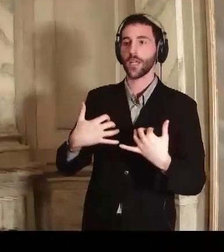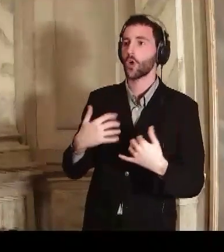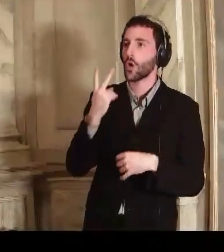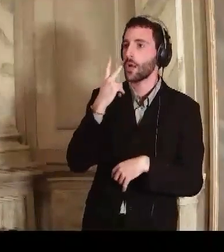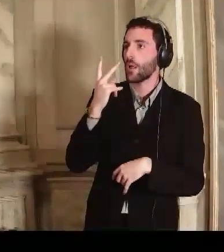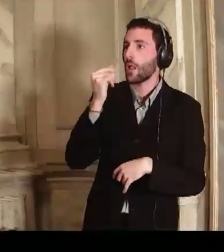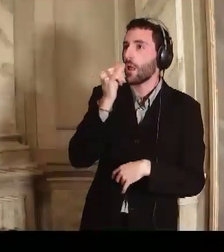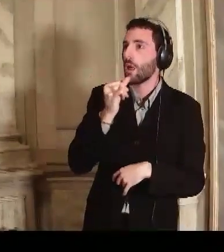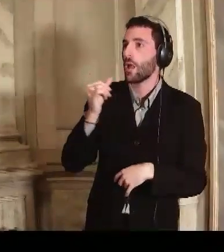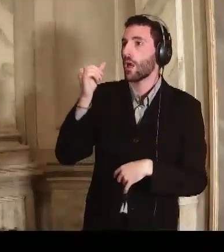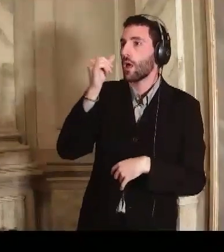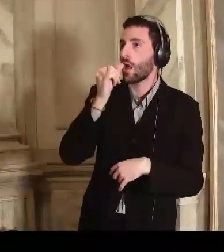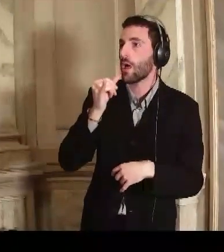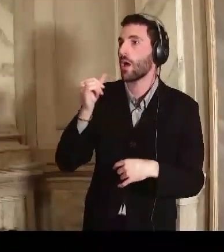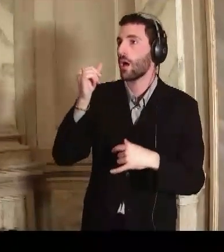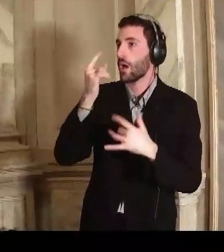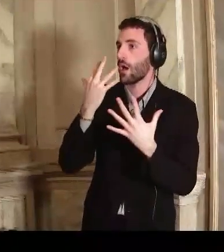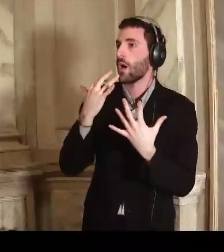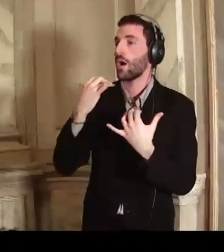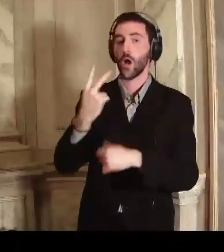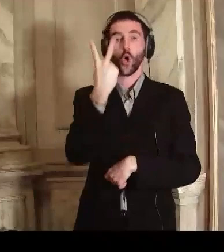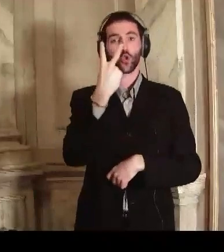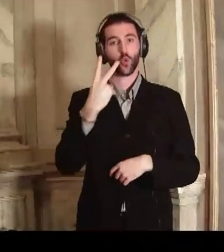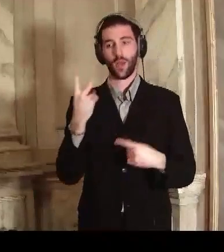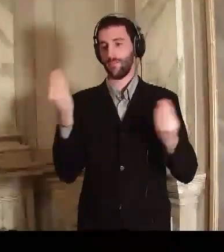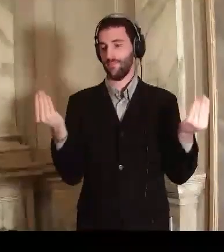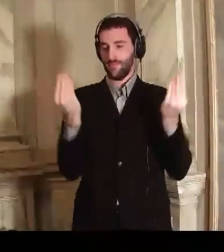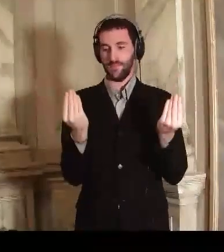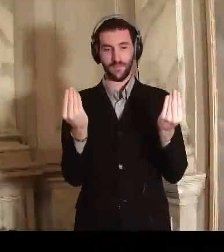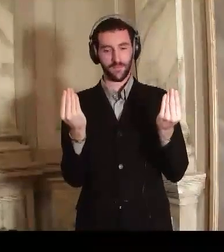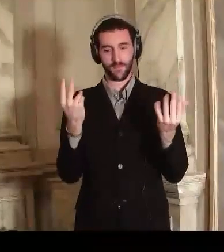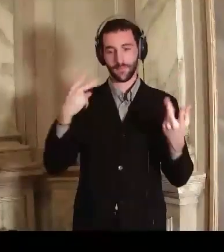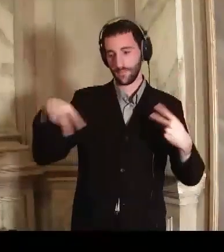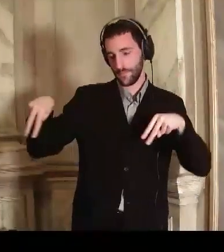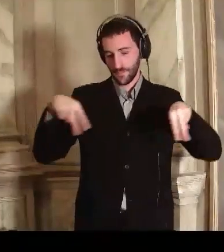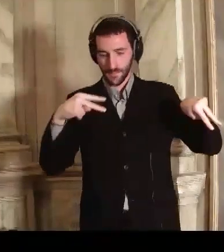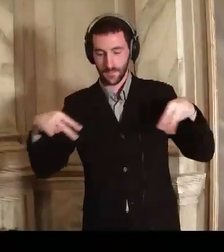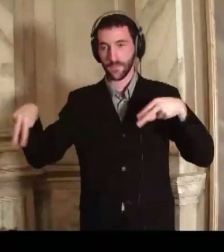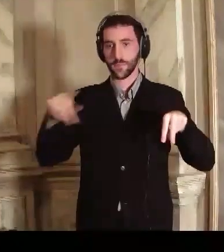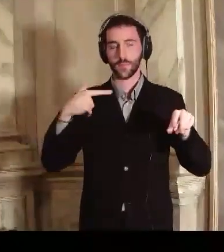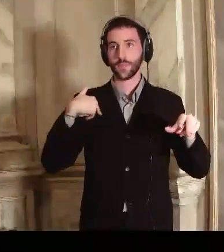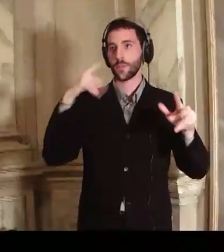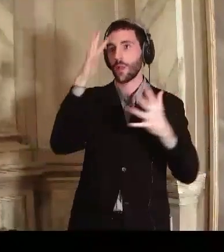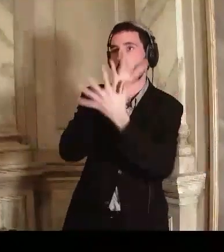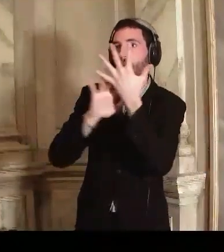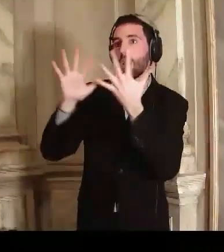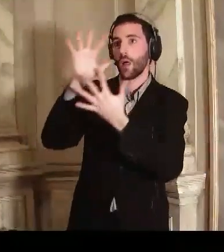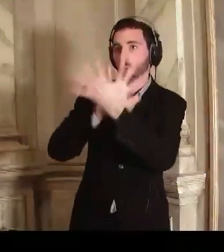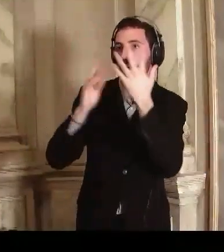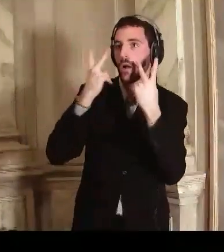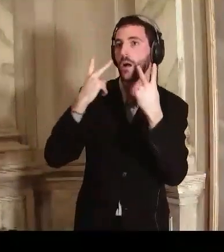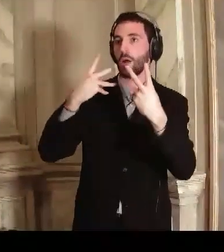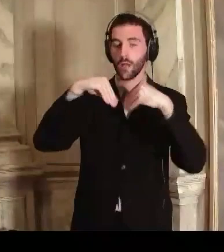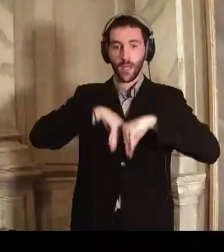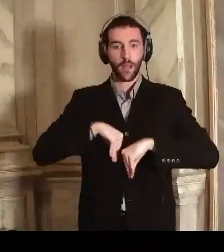assoli danzati in modo fenomenale, in cui il nostro quotidiano normale stato di veglia, ipnotizzato ed elevato a un'esperienza di profonda